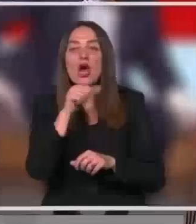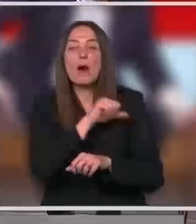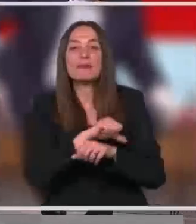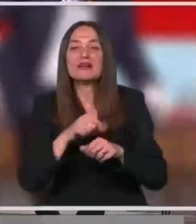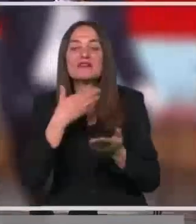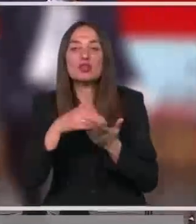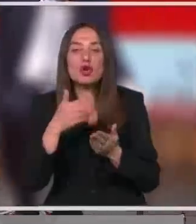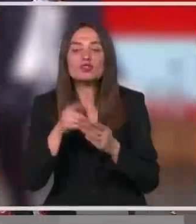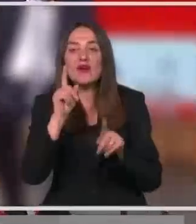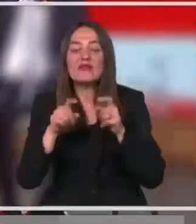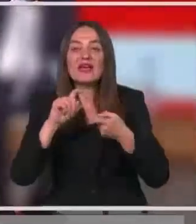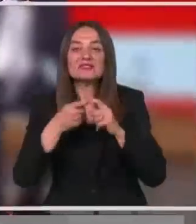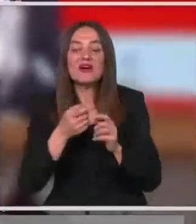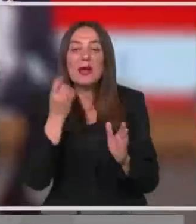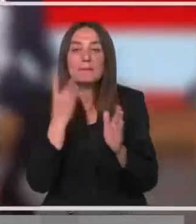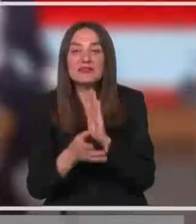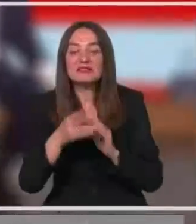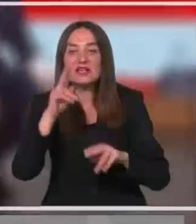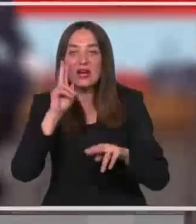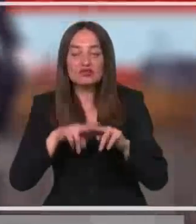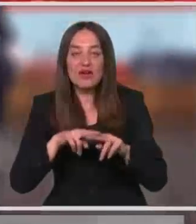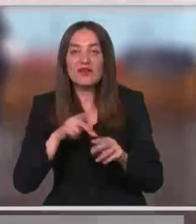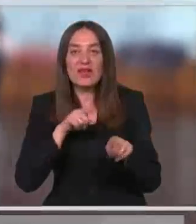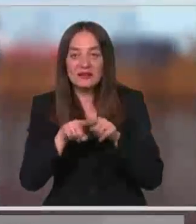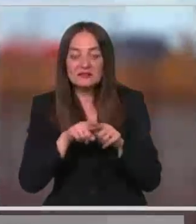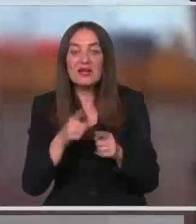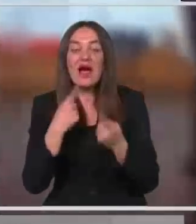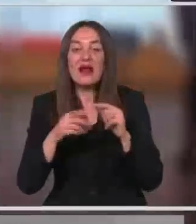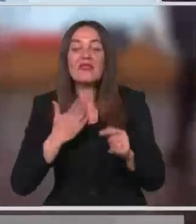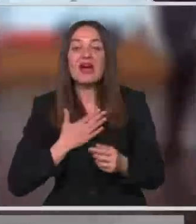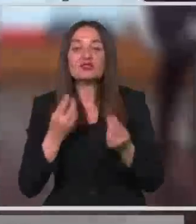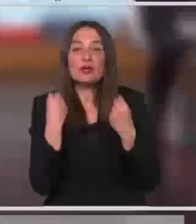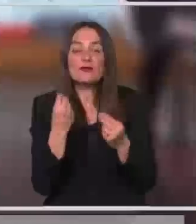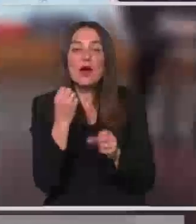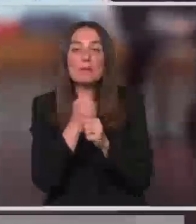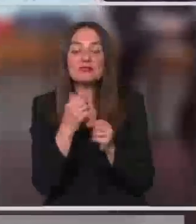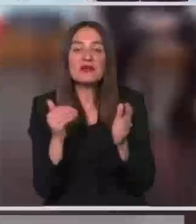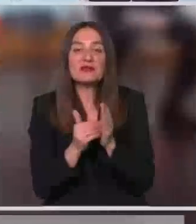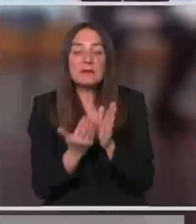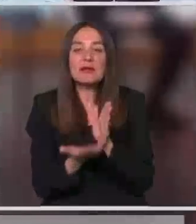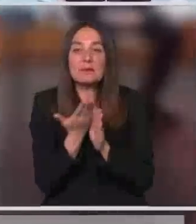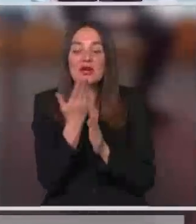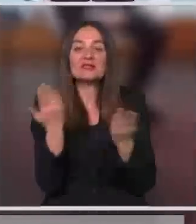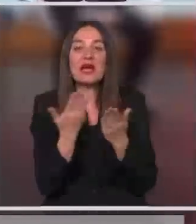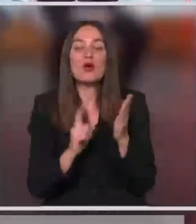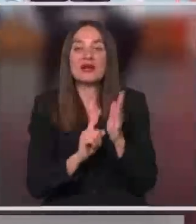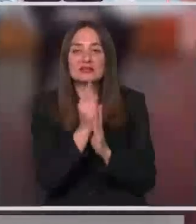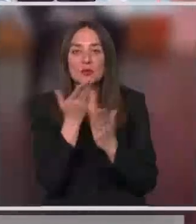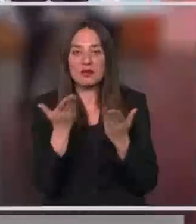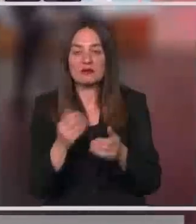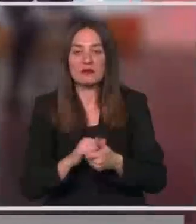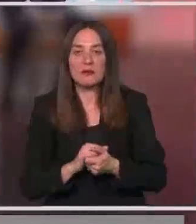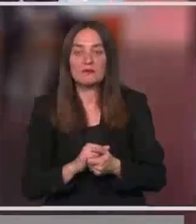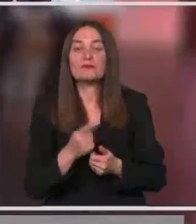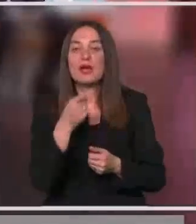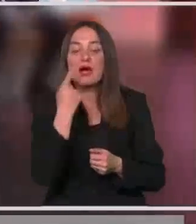troškova, kako neke stvari rešavamo, brzine rešavanja istih, ali naša efikasnost poslovna bi trebalo da poraste kao rezultat ovoga. Da, i kažu